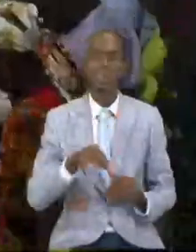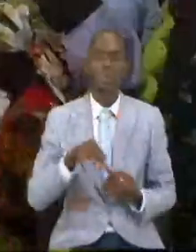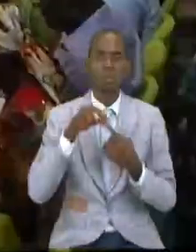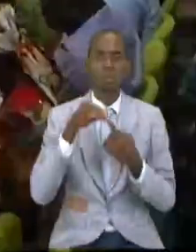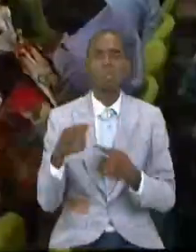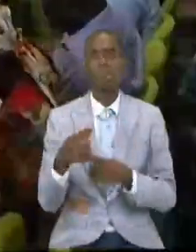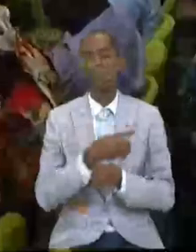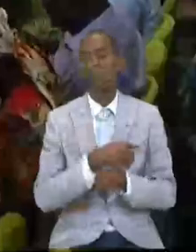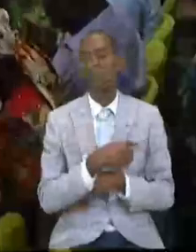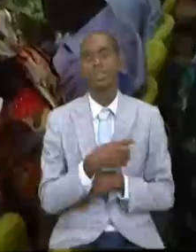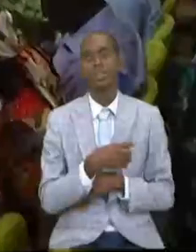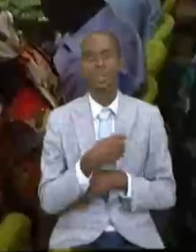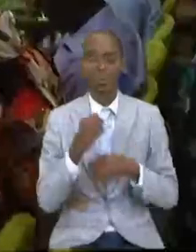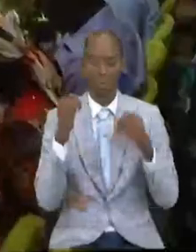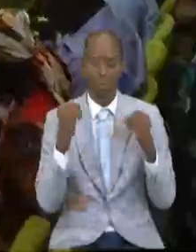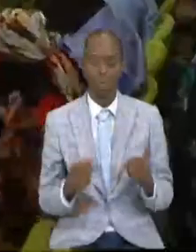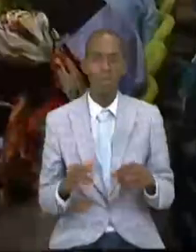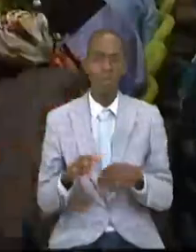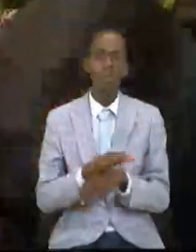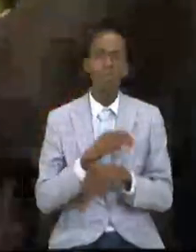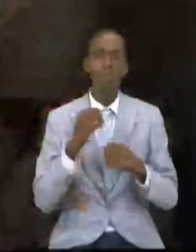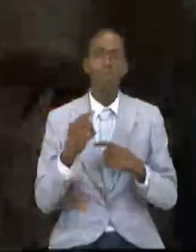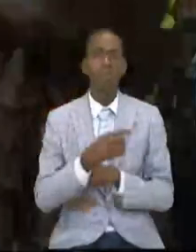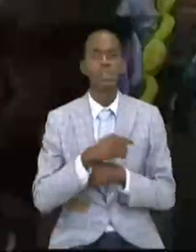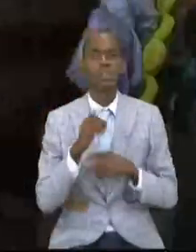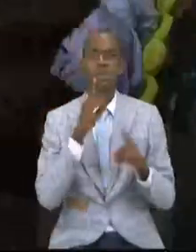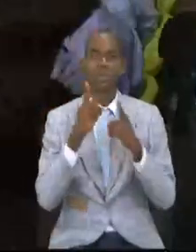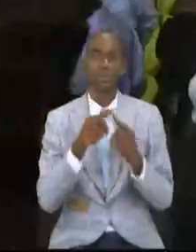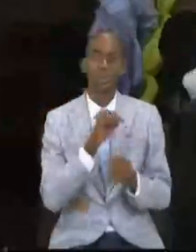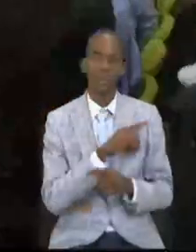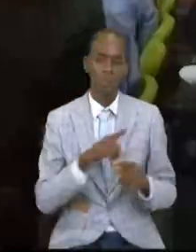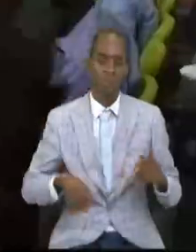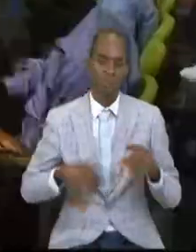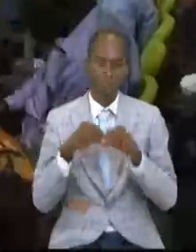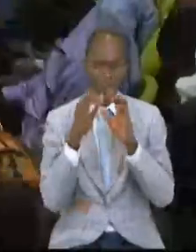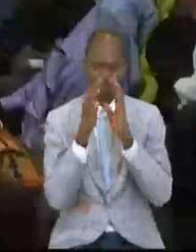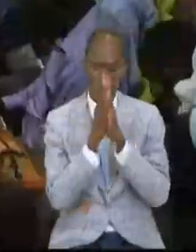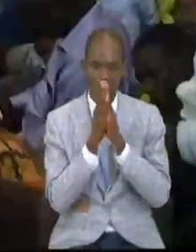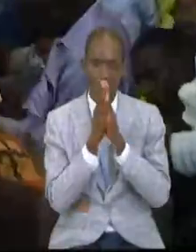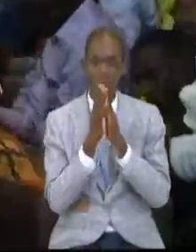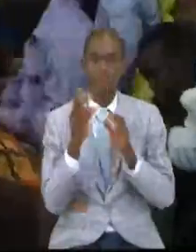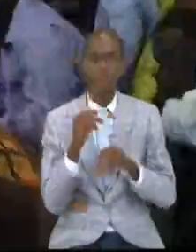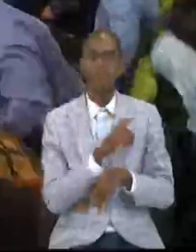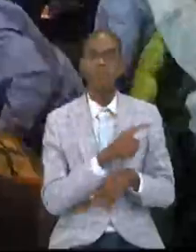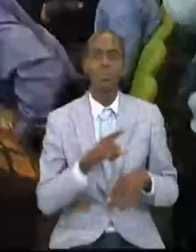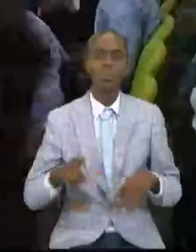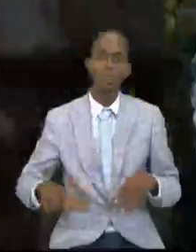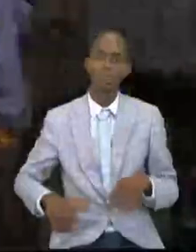spécial. Aujourd'hui, c'est un jour glorieux. Un jour puissant. Parle au Seigneur.